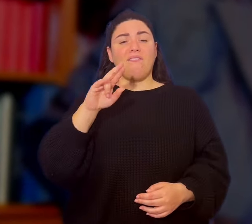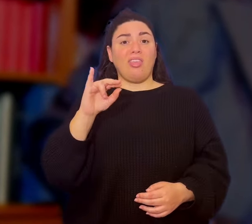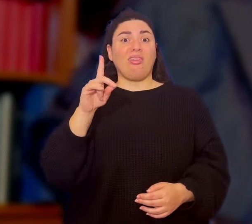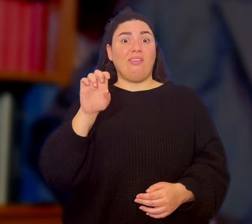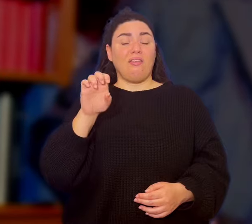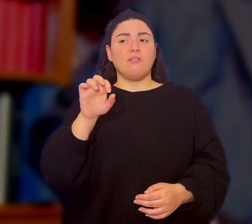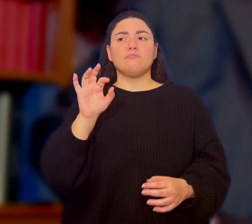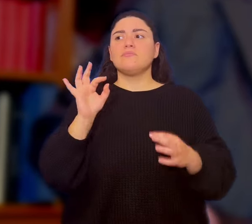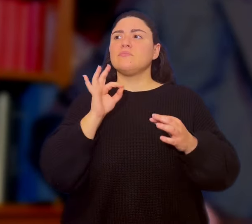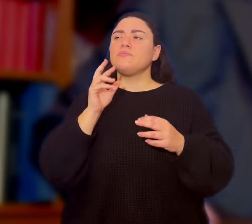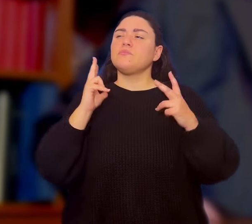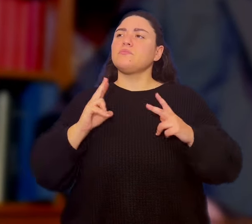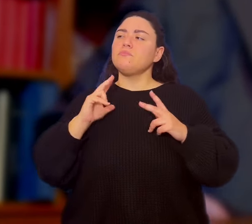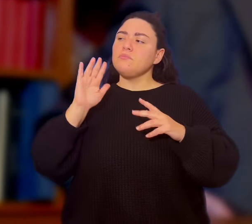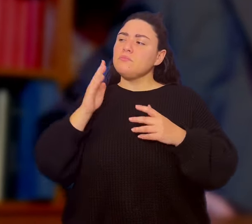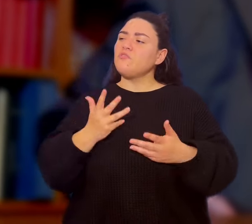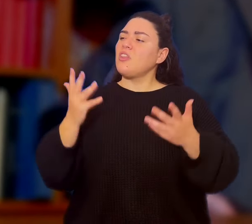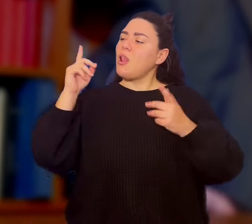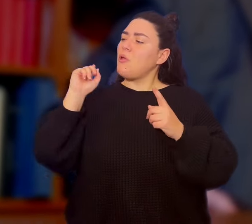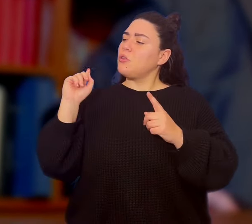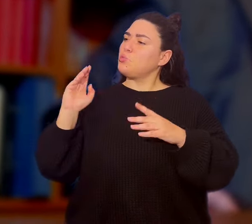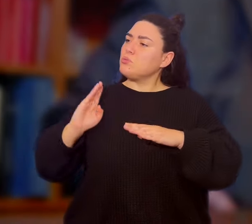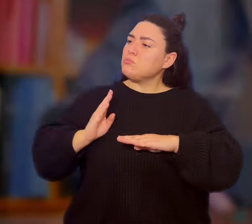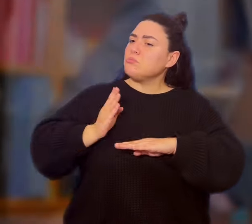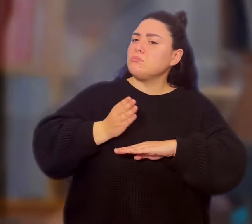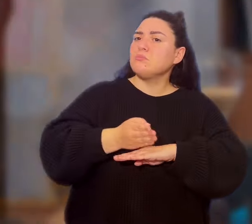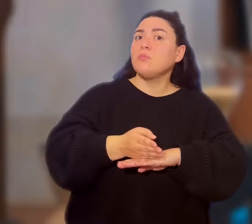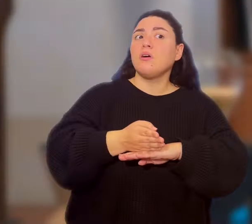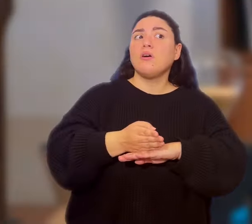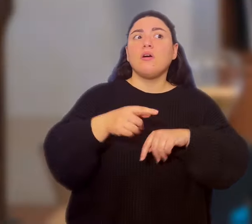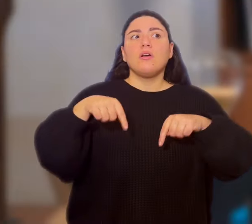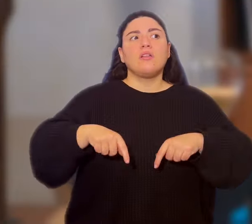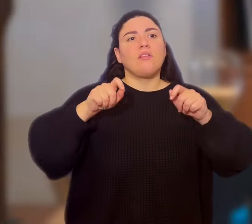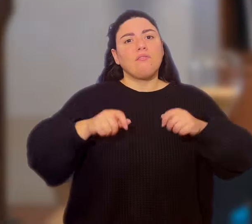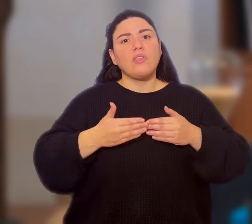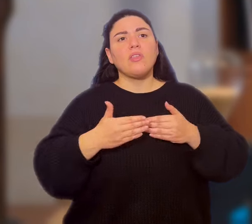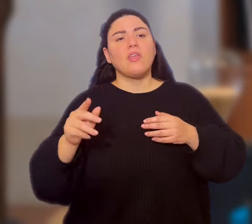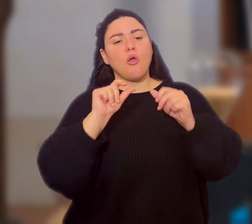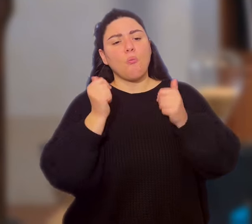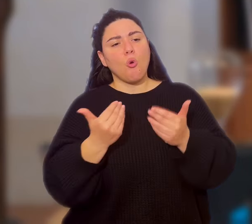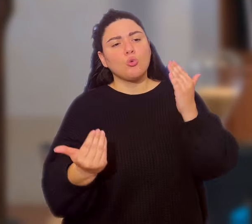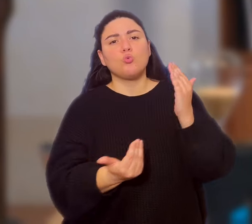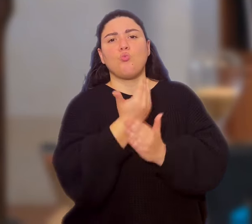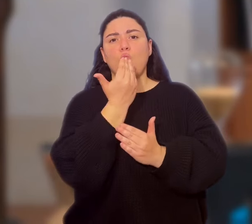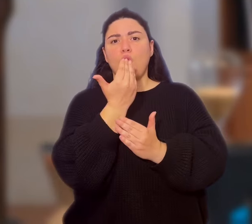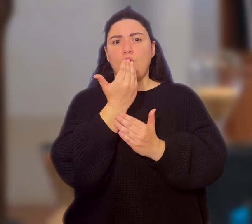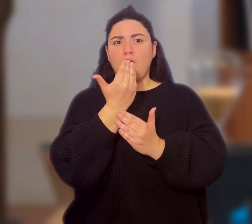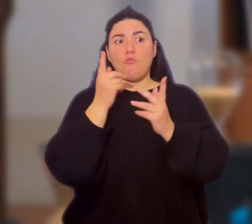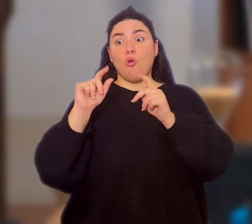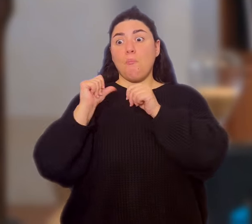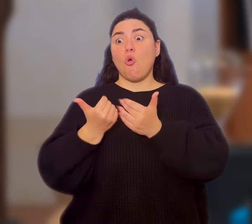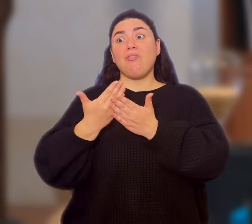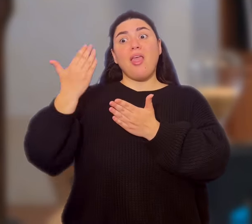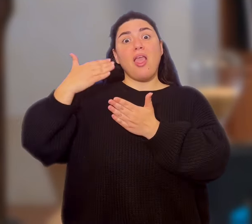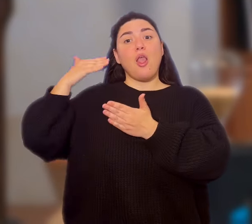finalmente il suo ingresso possa portare l'inizio di un nuovo modo Anzi una riproposizione di